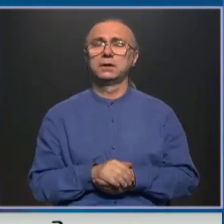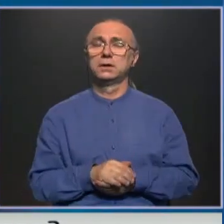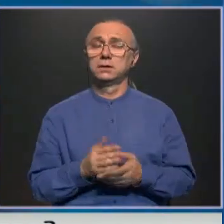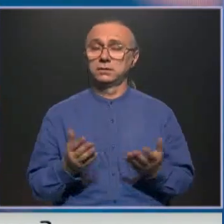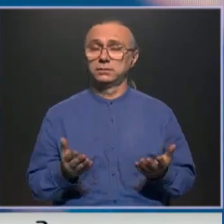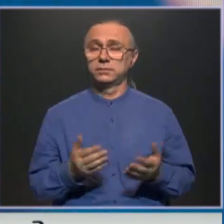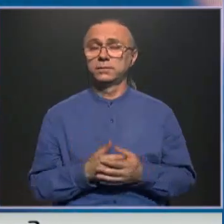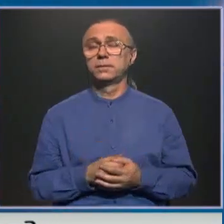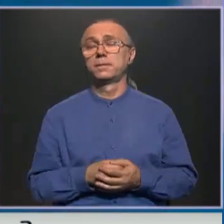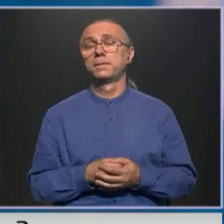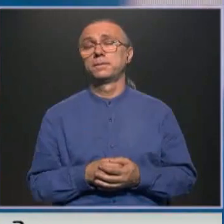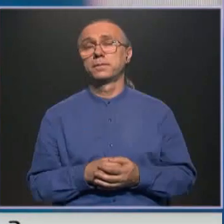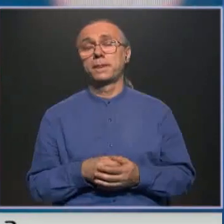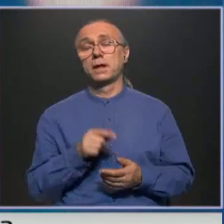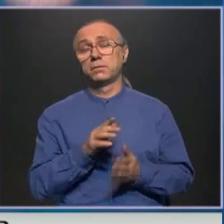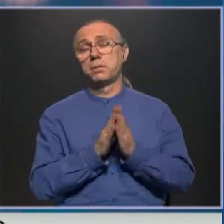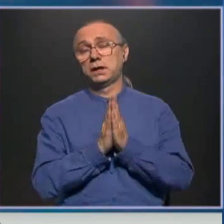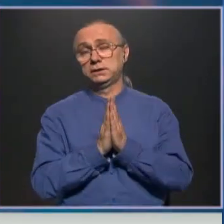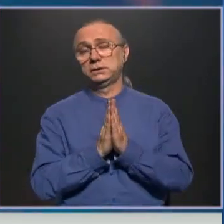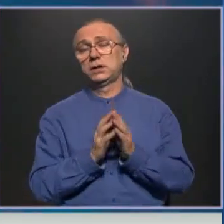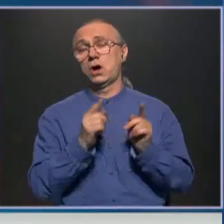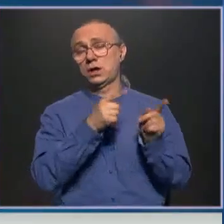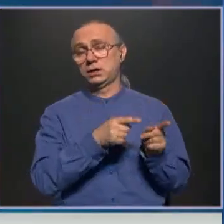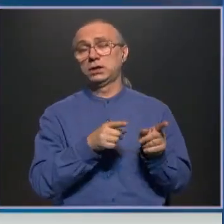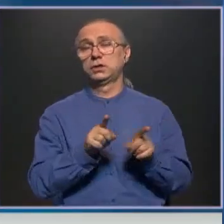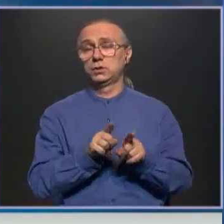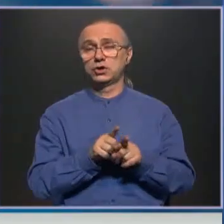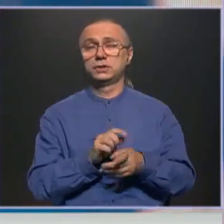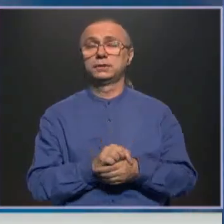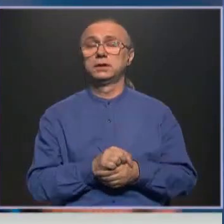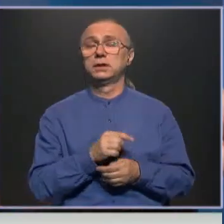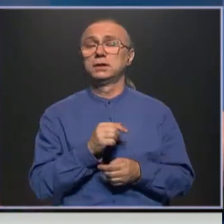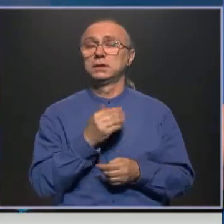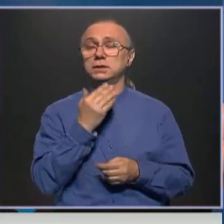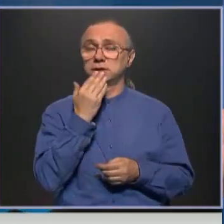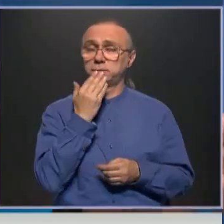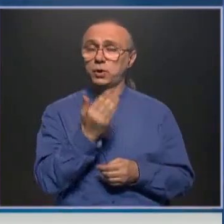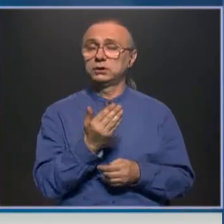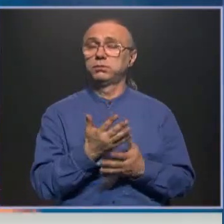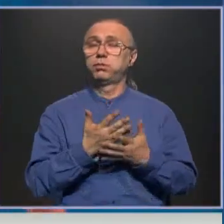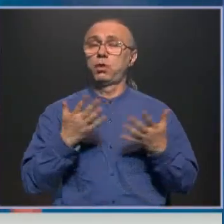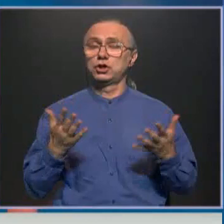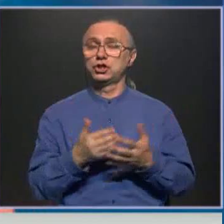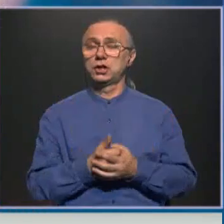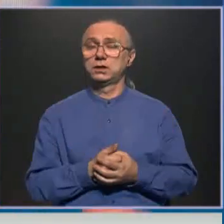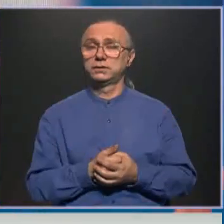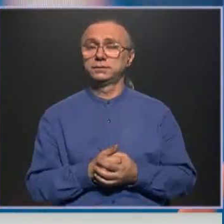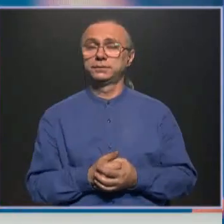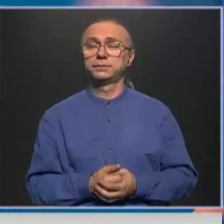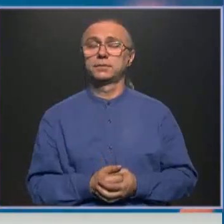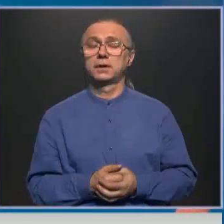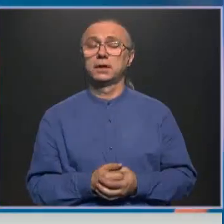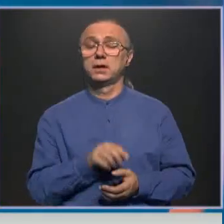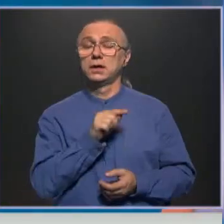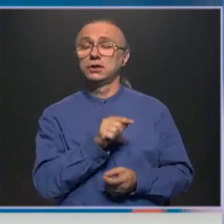минусы, всю эту тяжесть ответственности, как крещенные люди. То есть сейчас с них спрос больше, чем тех людей, которых якобы крестили в